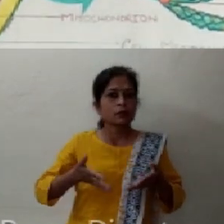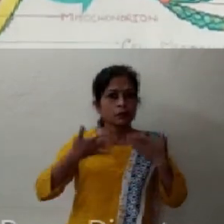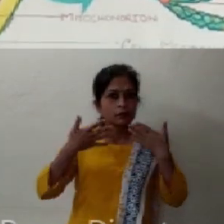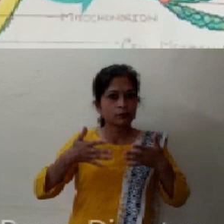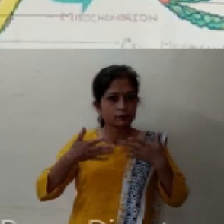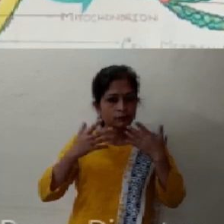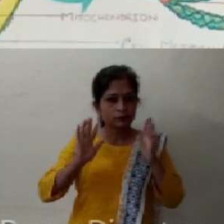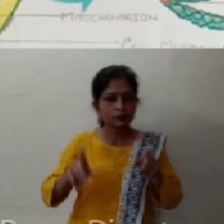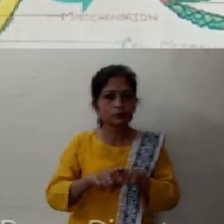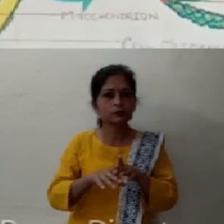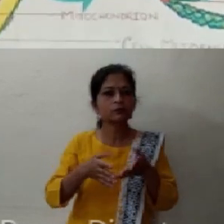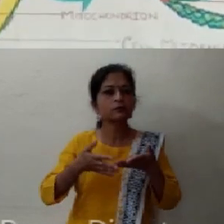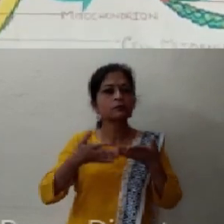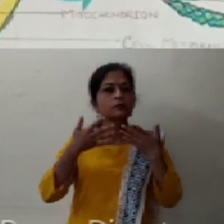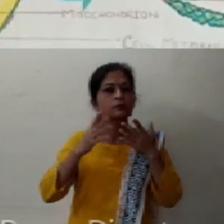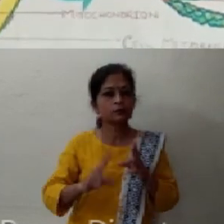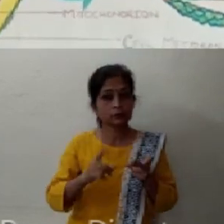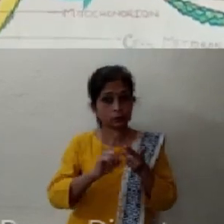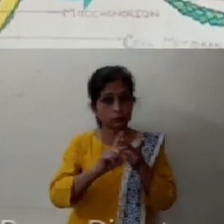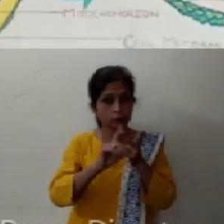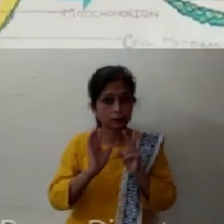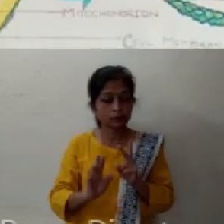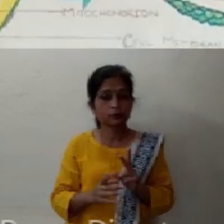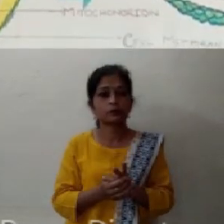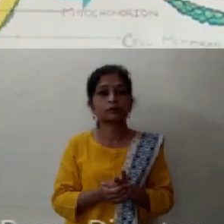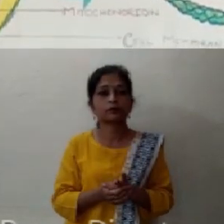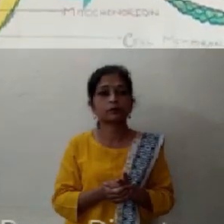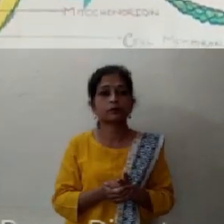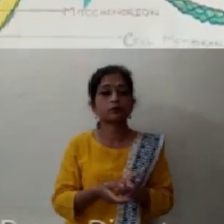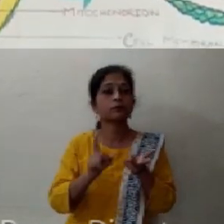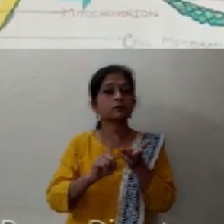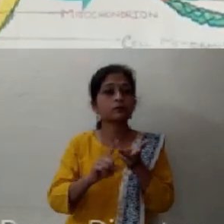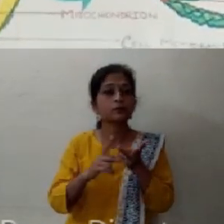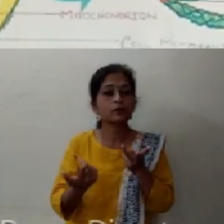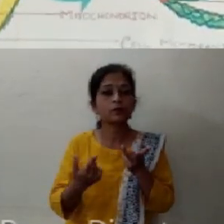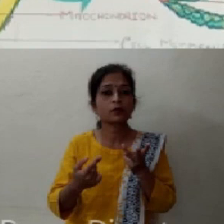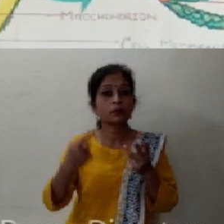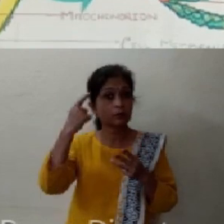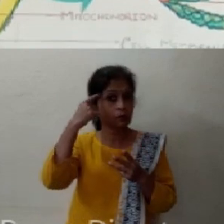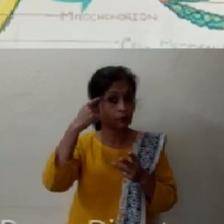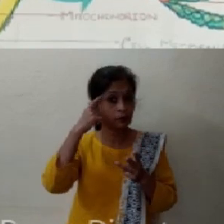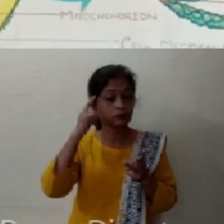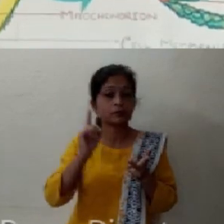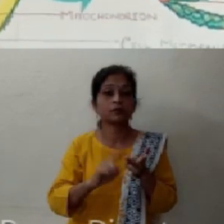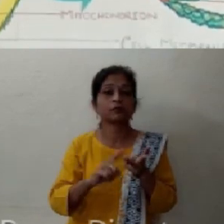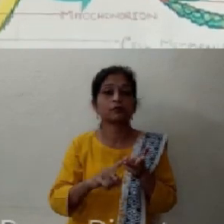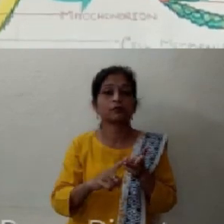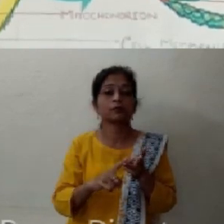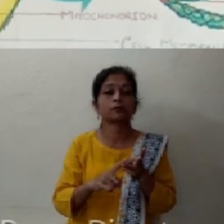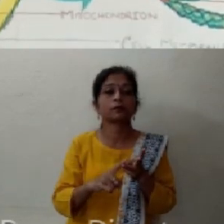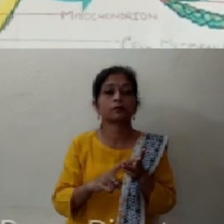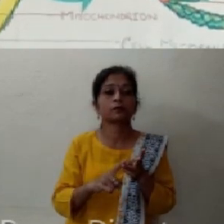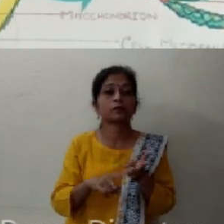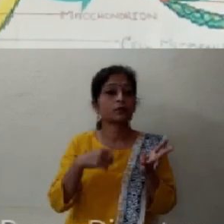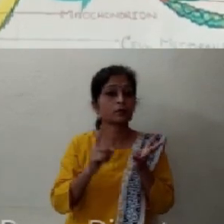जीवन नहीं है, उसमें एक प्राण शक्ति आती है, इसलिए प्राणमय कोश। तीसरी शक्ति होती है हमारी मन की, वो होती